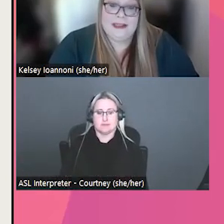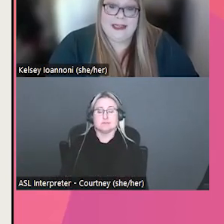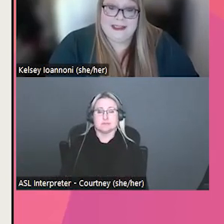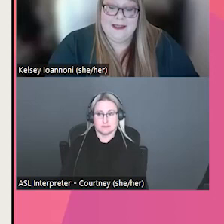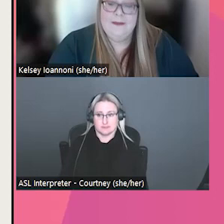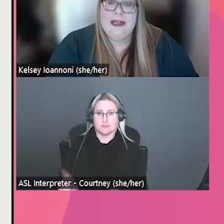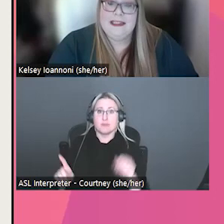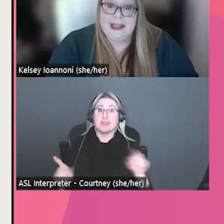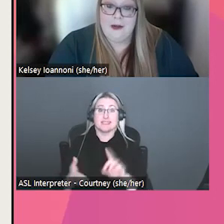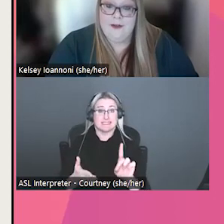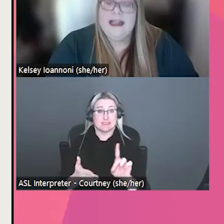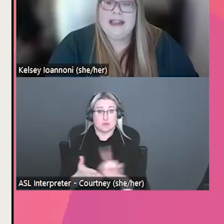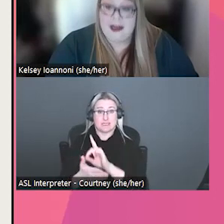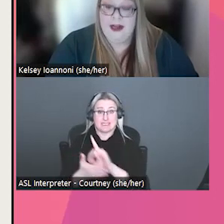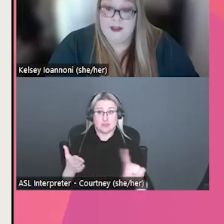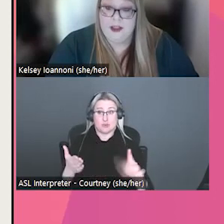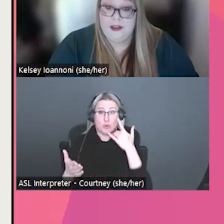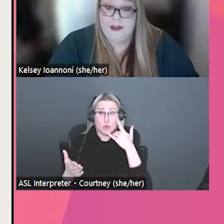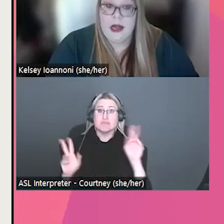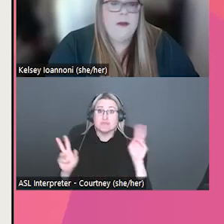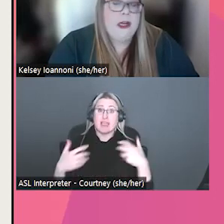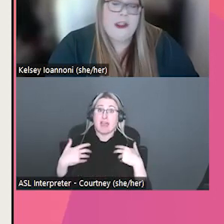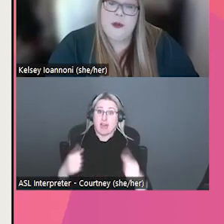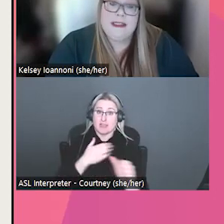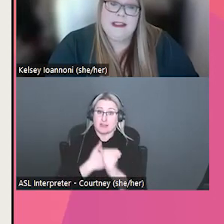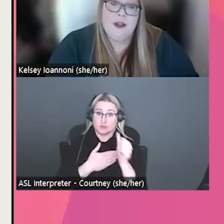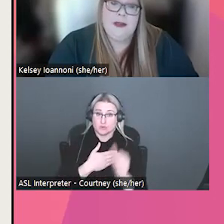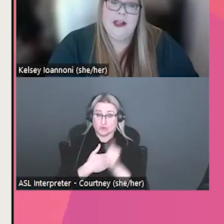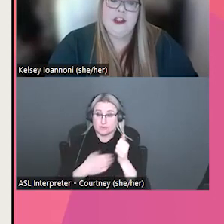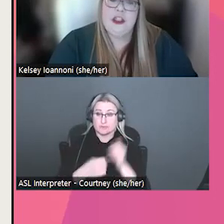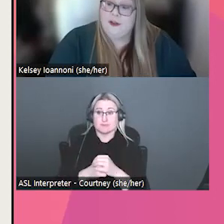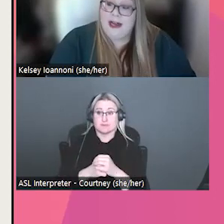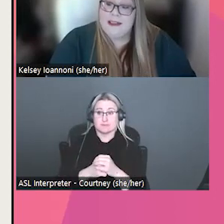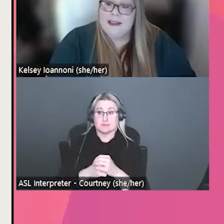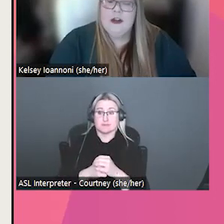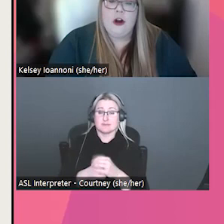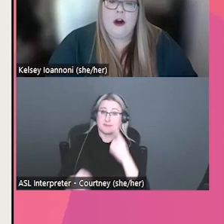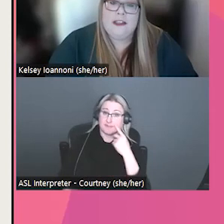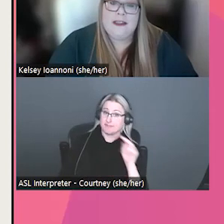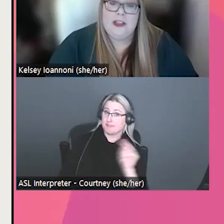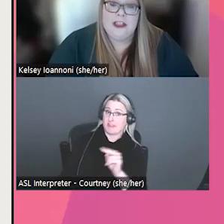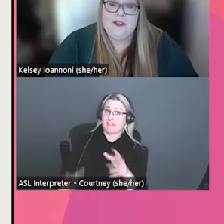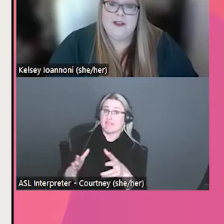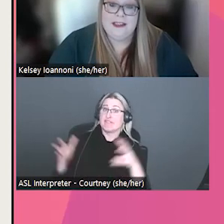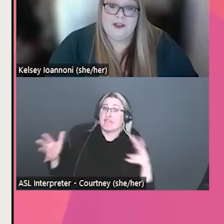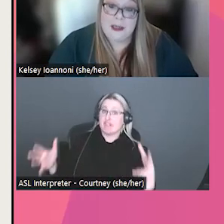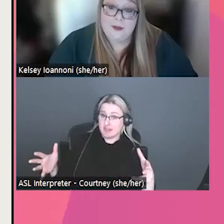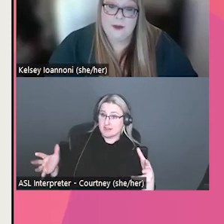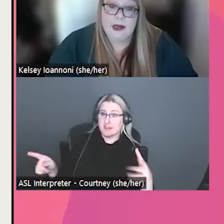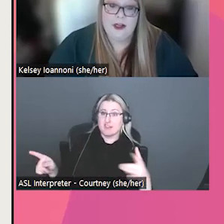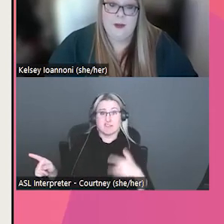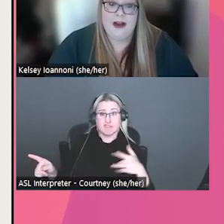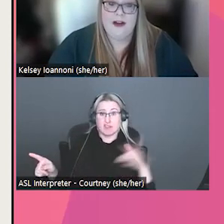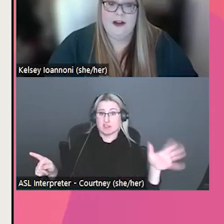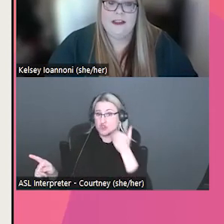doit précéder un traitement. Et cela même est un danger pour la santé, car si on est perçu comme